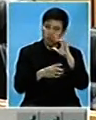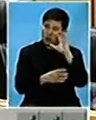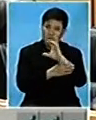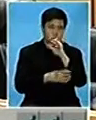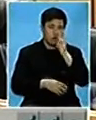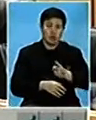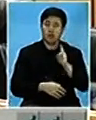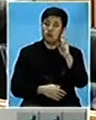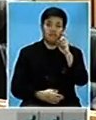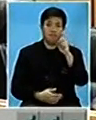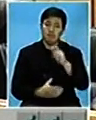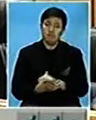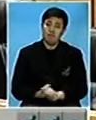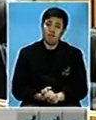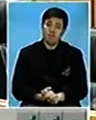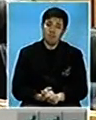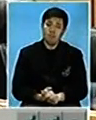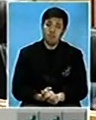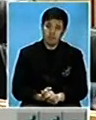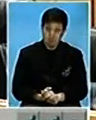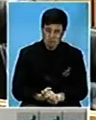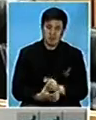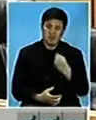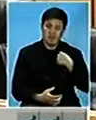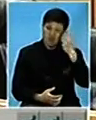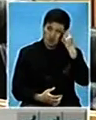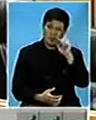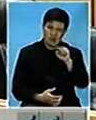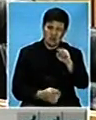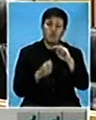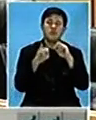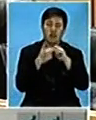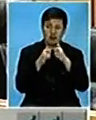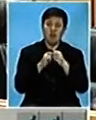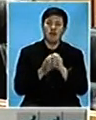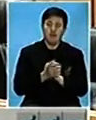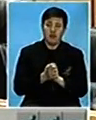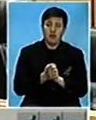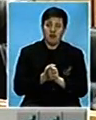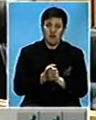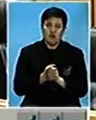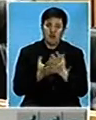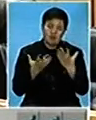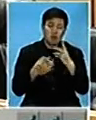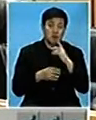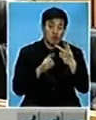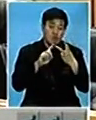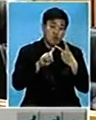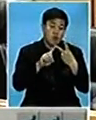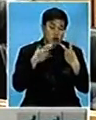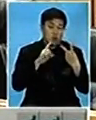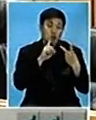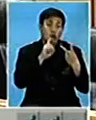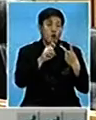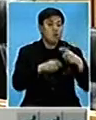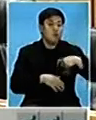เป็นจริงตรงนี้ต่างหากครับที่เป็นปัญหาเมื่อเป็นเช่นนี้คำถามก็คือว่าศาลรัฐธรรมนูญจะทำอย่